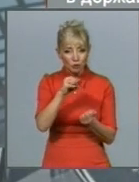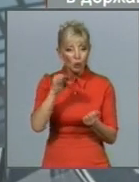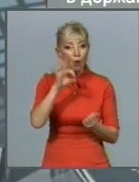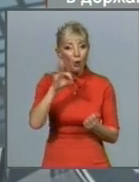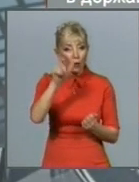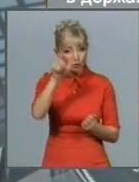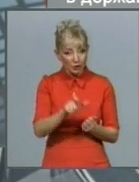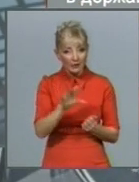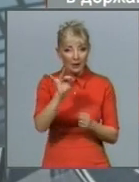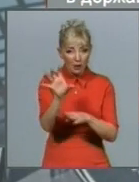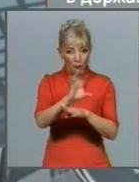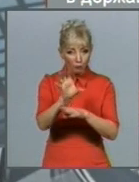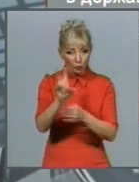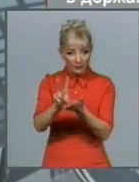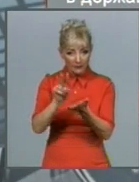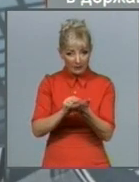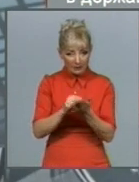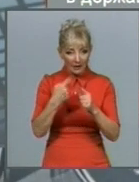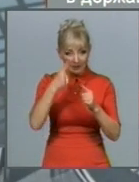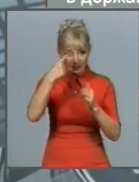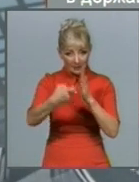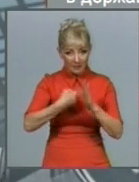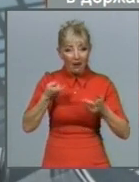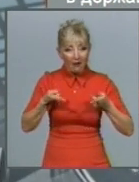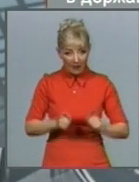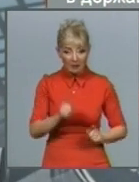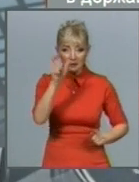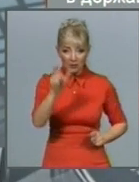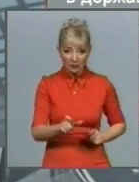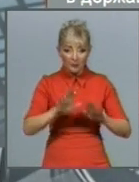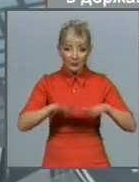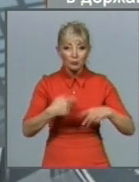його фотофіксацію методом розпізнавання реальності особи.